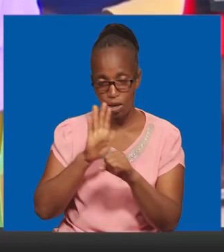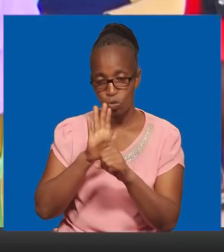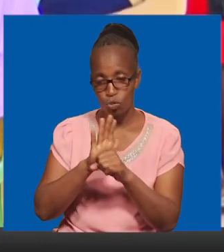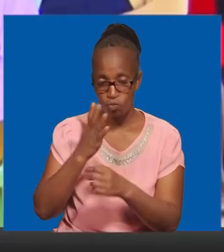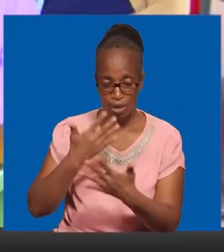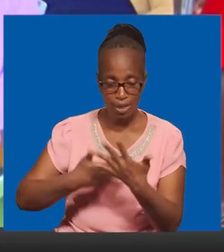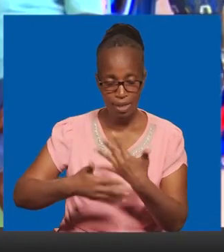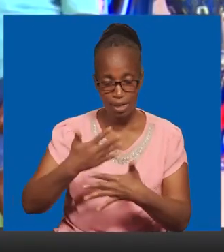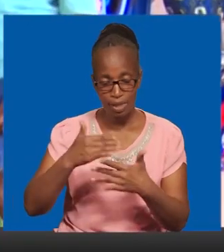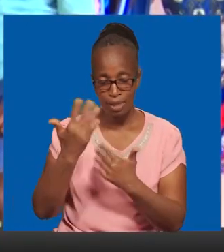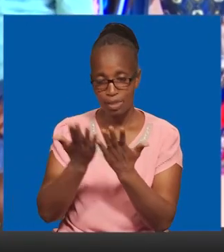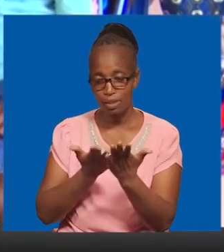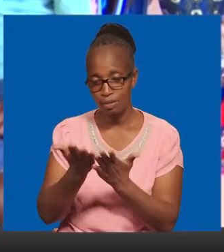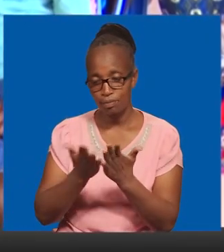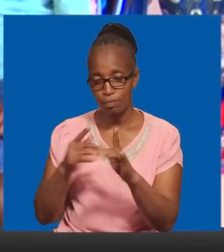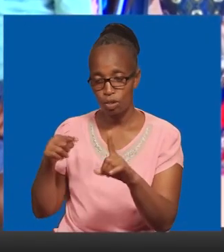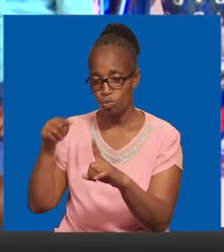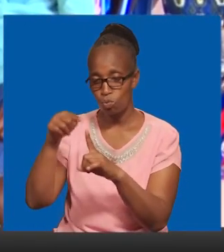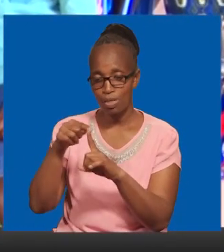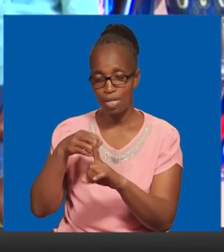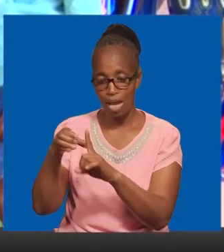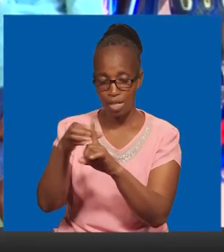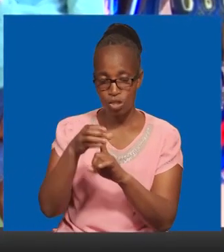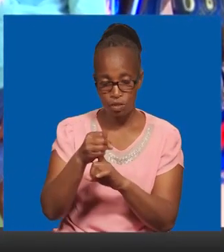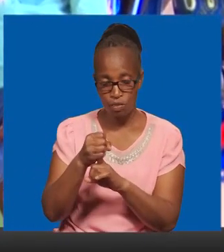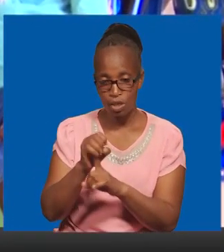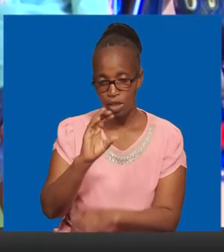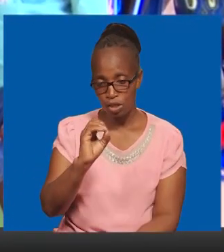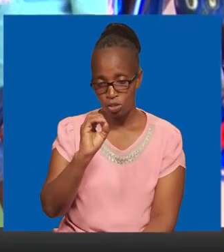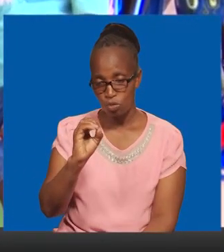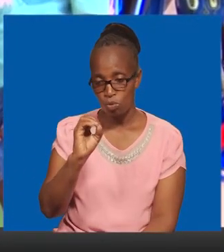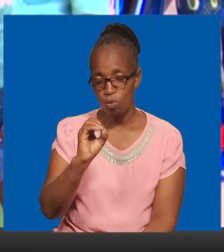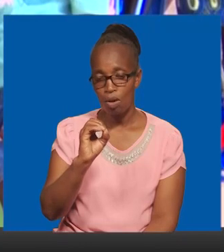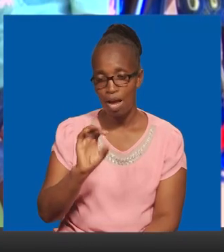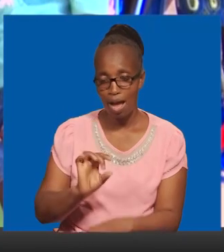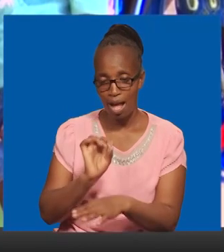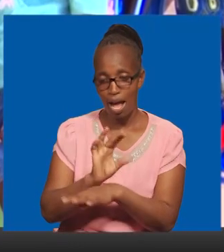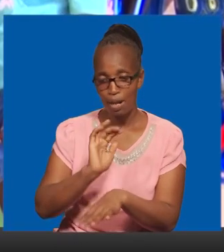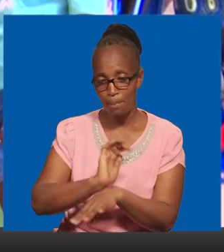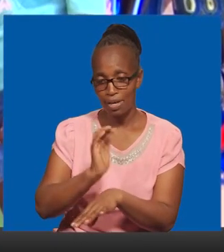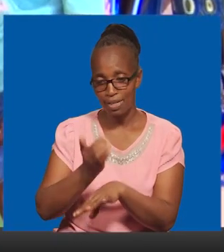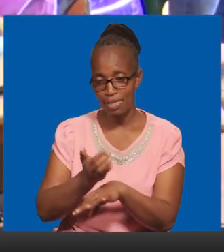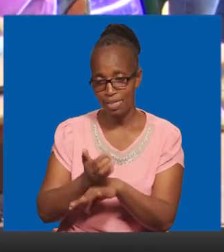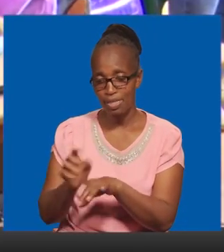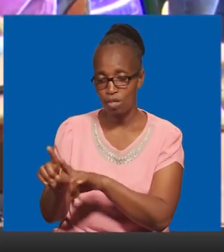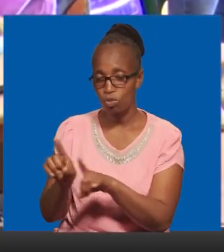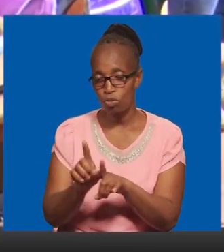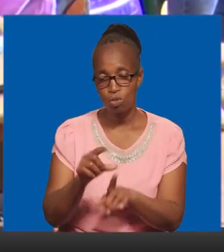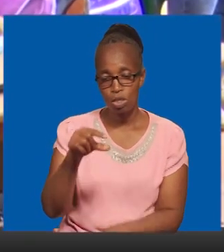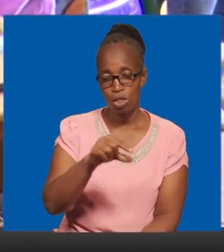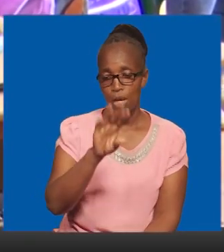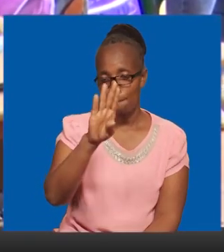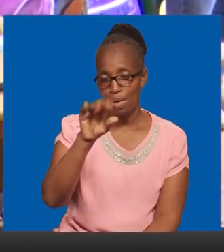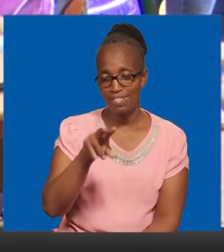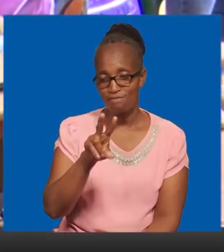Need for a lot of integrated services towards achieving zero teenage pregnancies